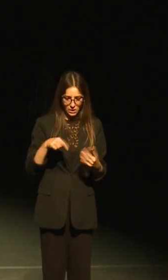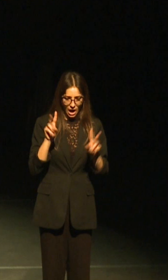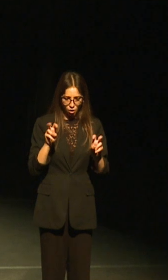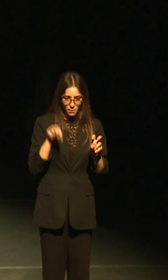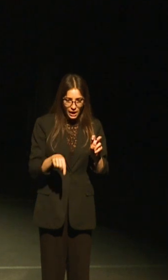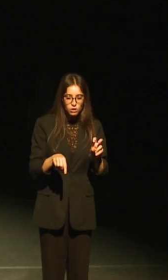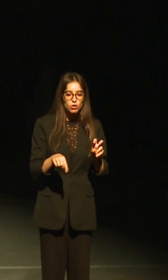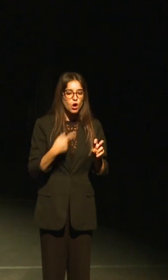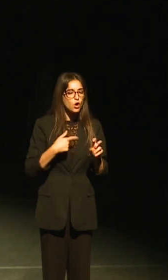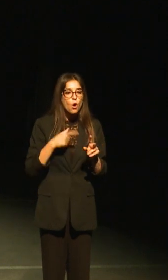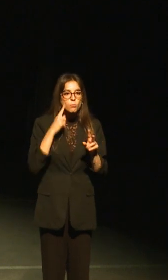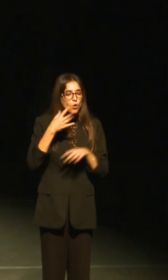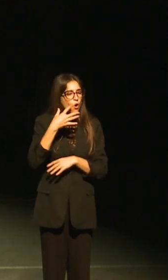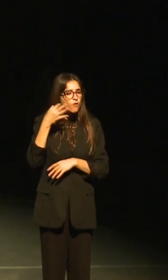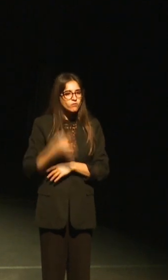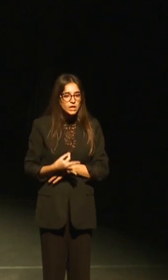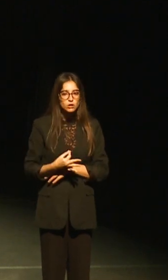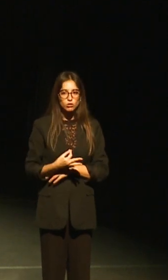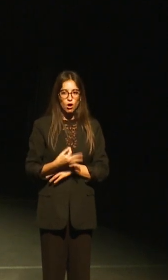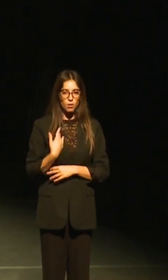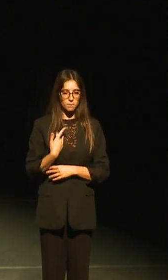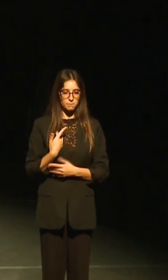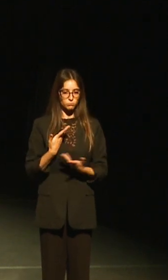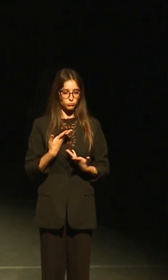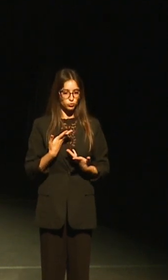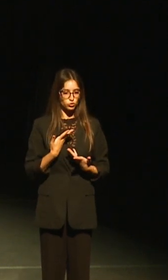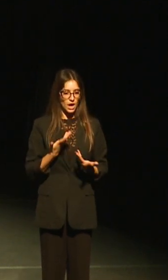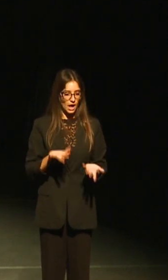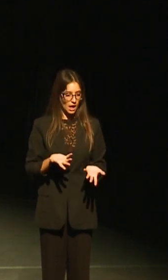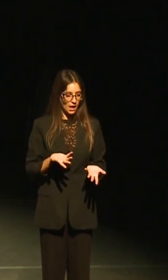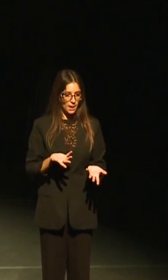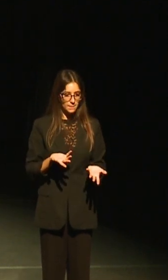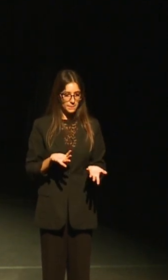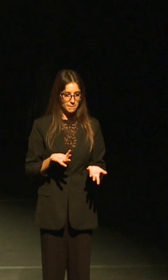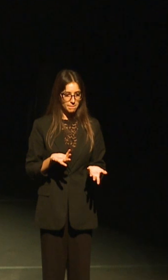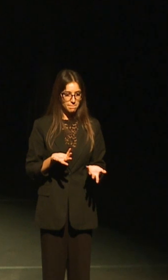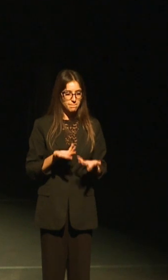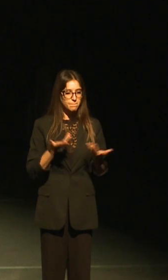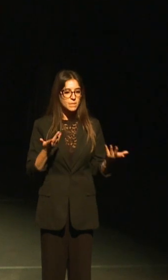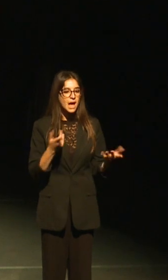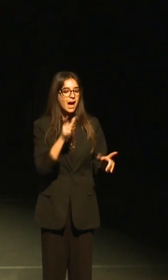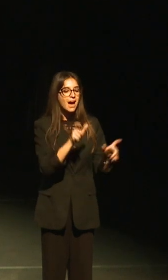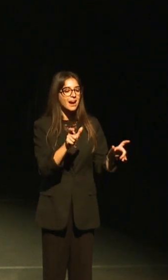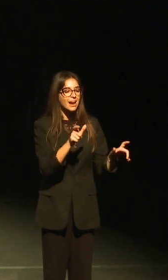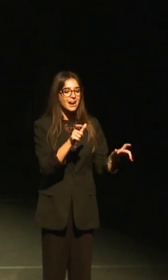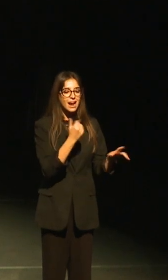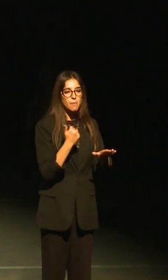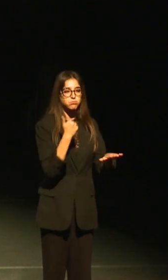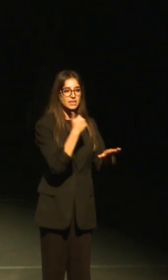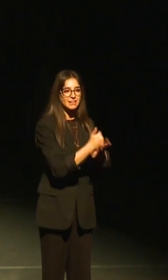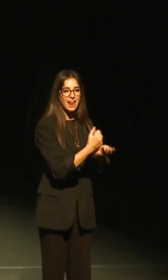avrebbe avuto l'appoggio incondizionato ad esempio dei rappresentanti dei Lavoratori